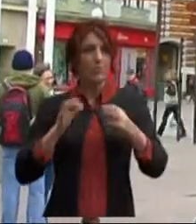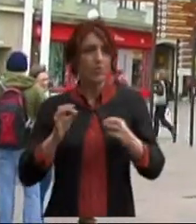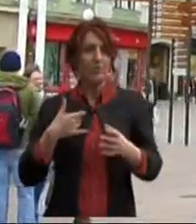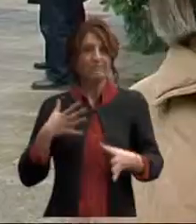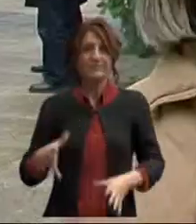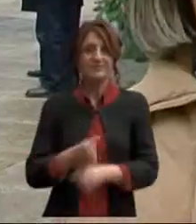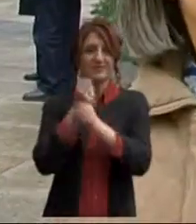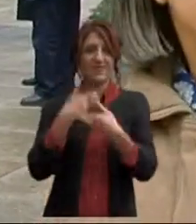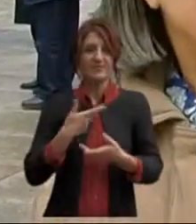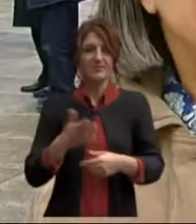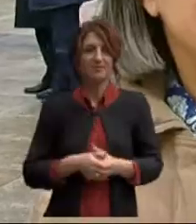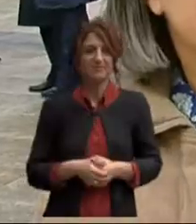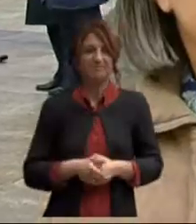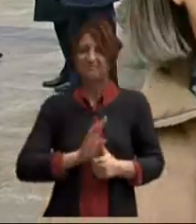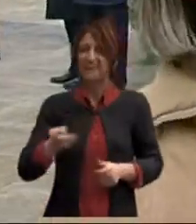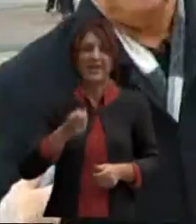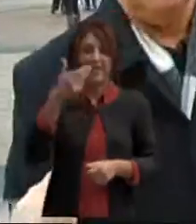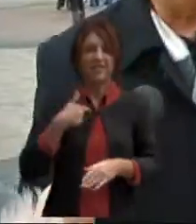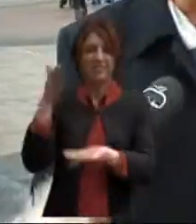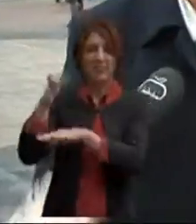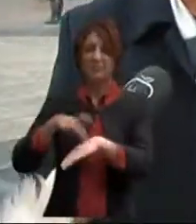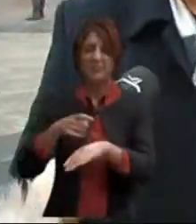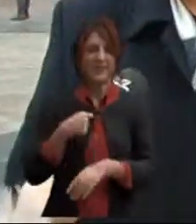prema drugima. Ne, rijetko, jako rijetko.